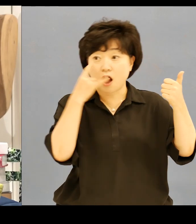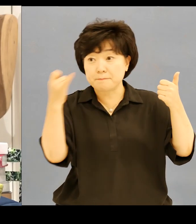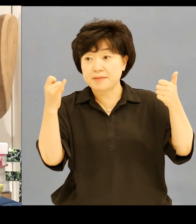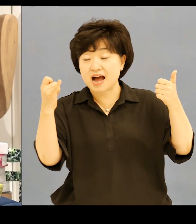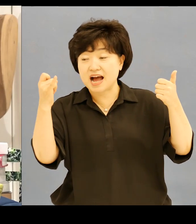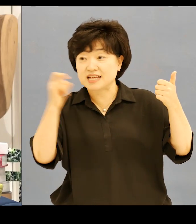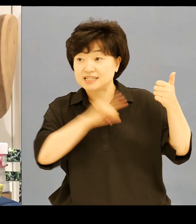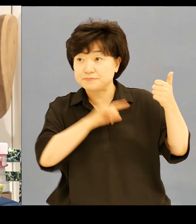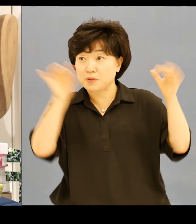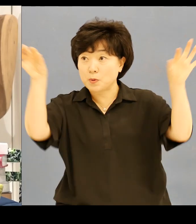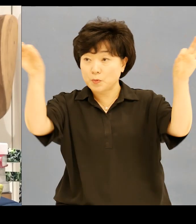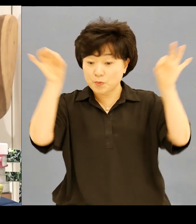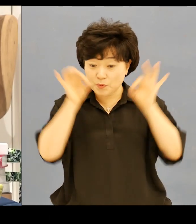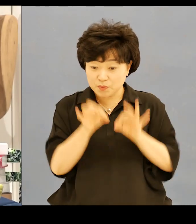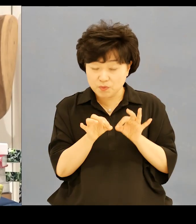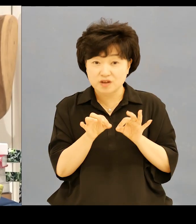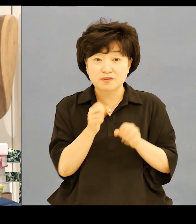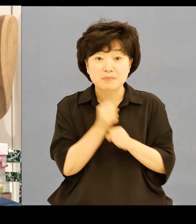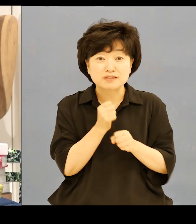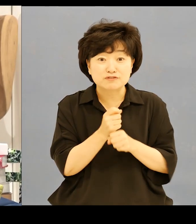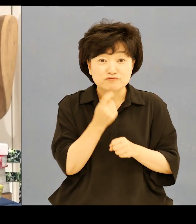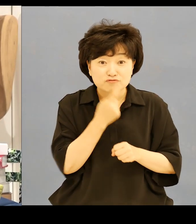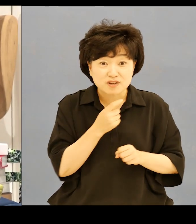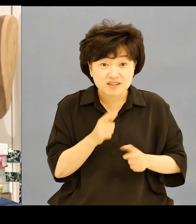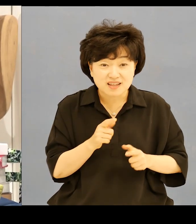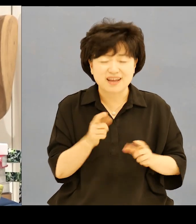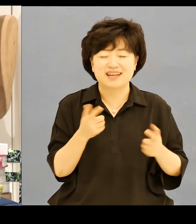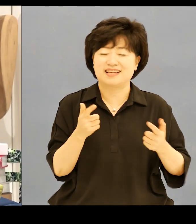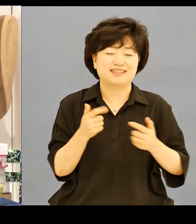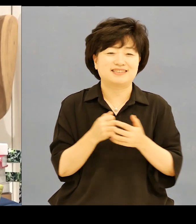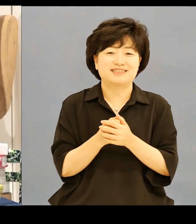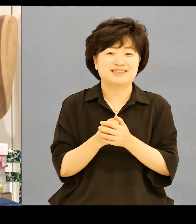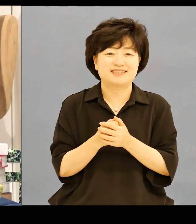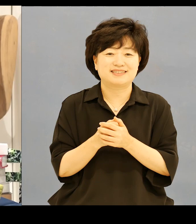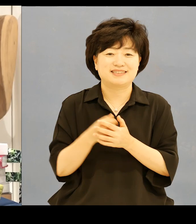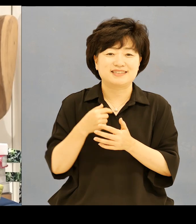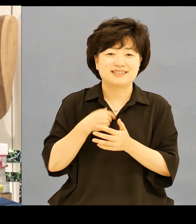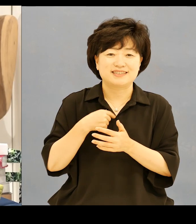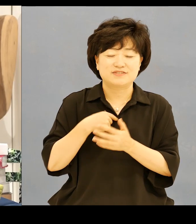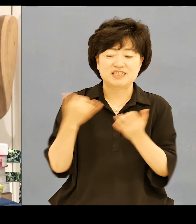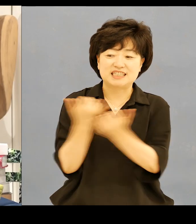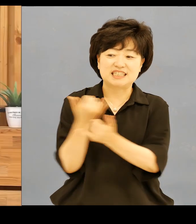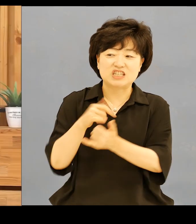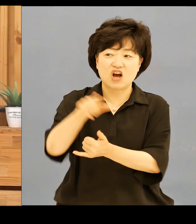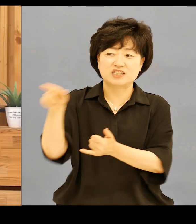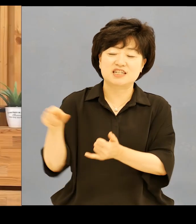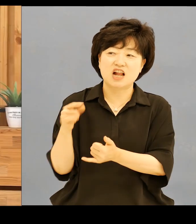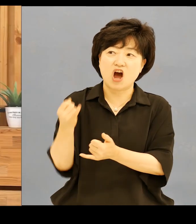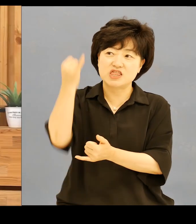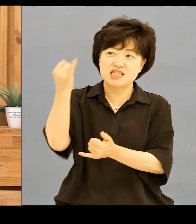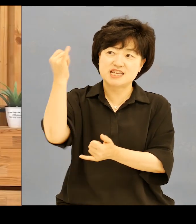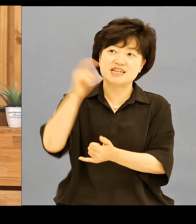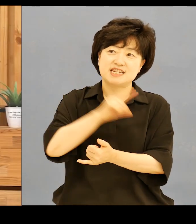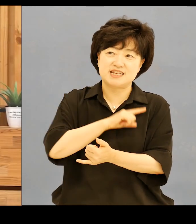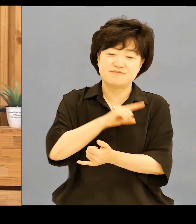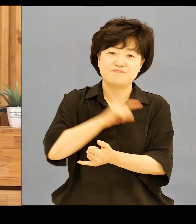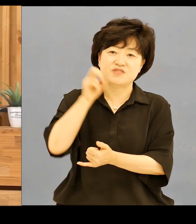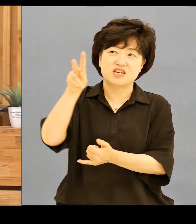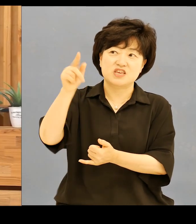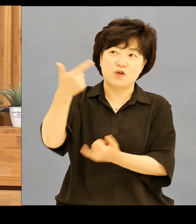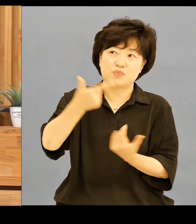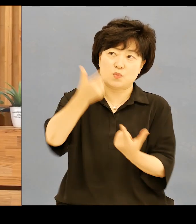분들 많으신데 큰 집에서 큰 집 언니들하고 다 똑같아 네. 연자 돌림. 아, 조금 전에 소개할 때